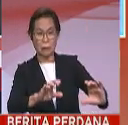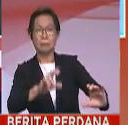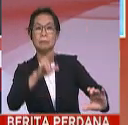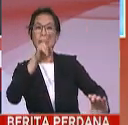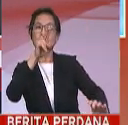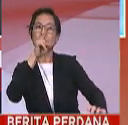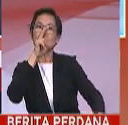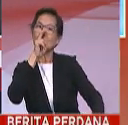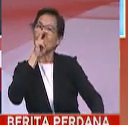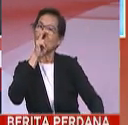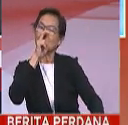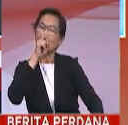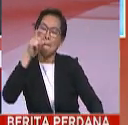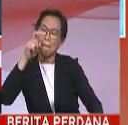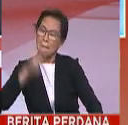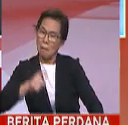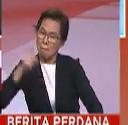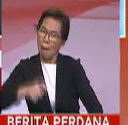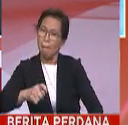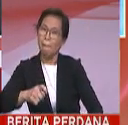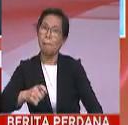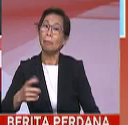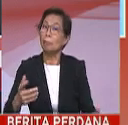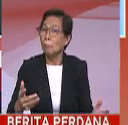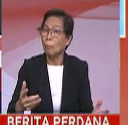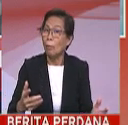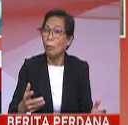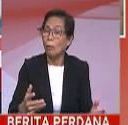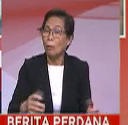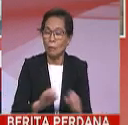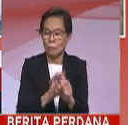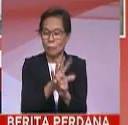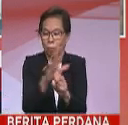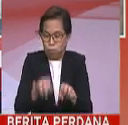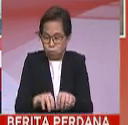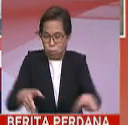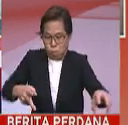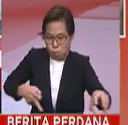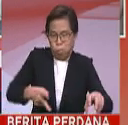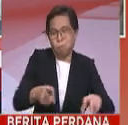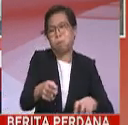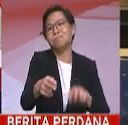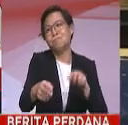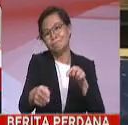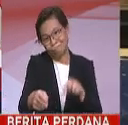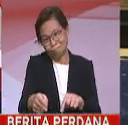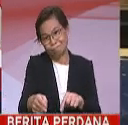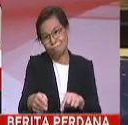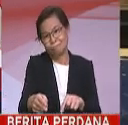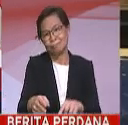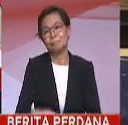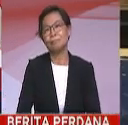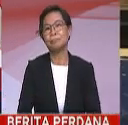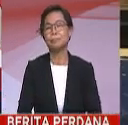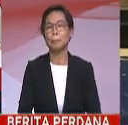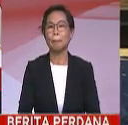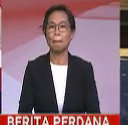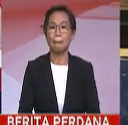tegas mesti diambil bagi memutuskan rantaian penularan jangkitan COVID-19